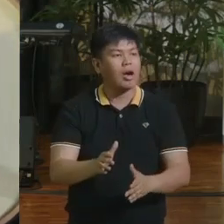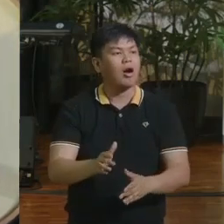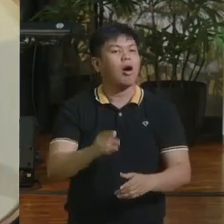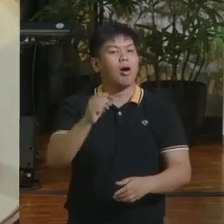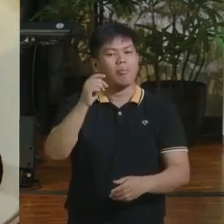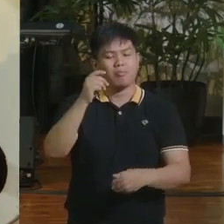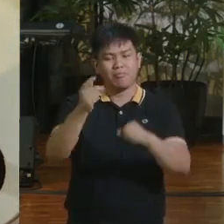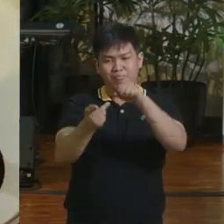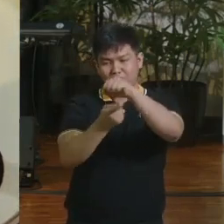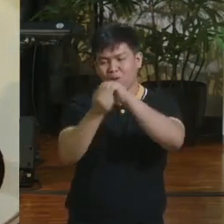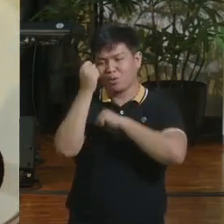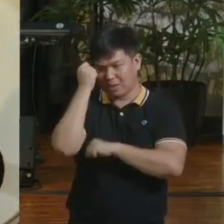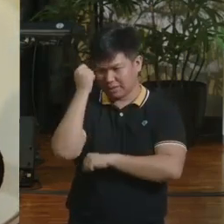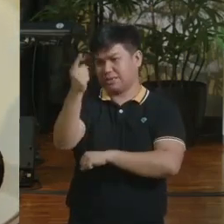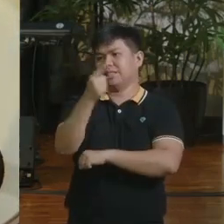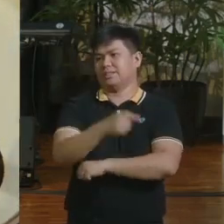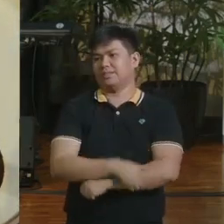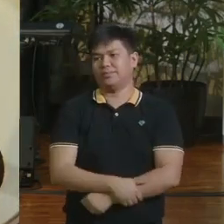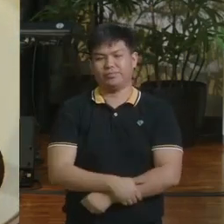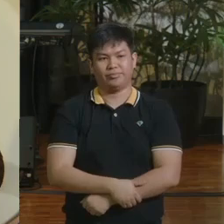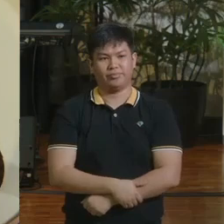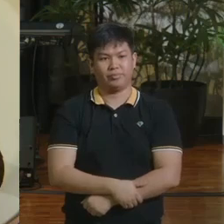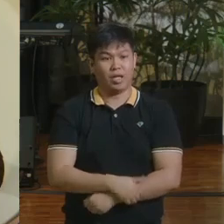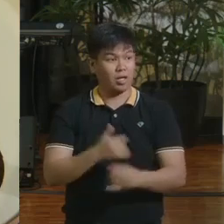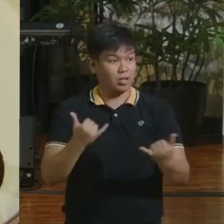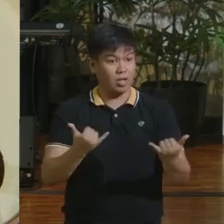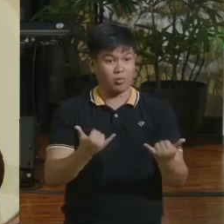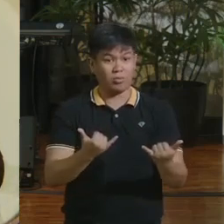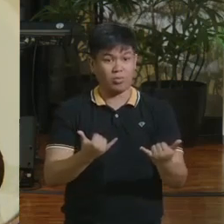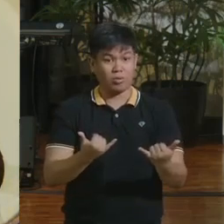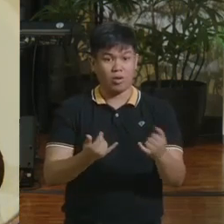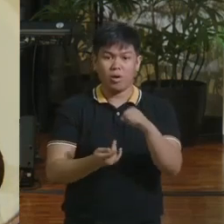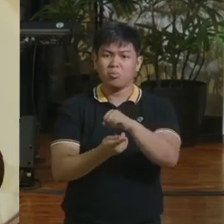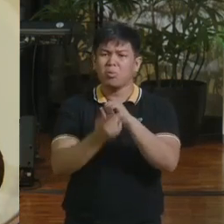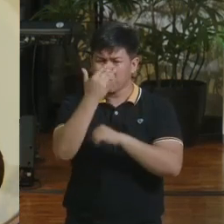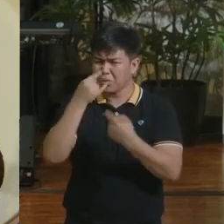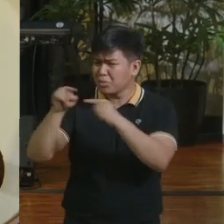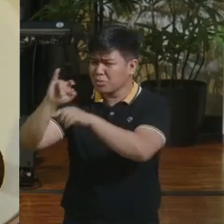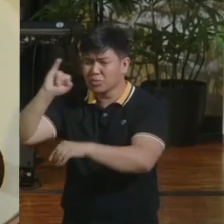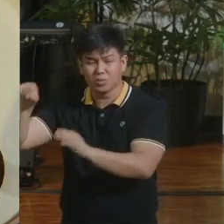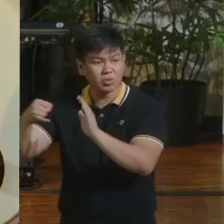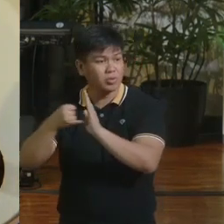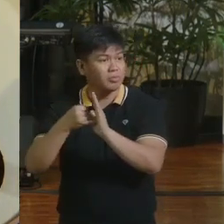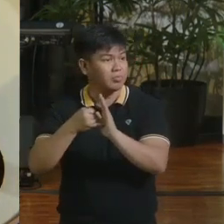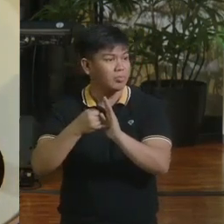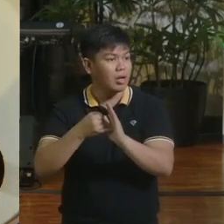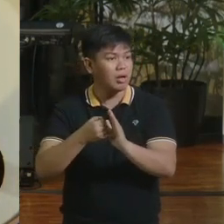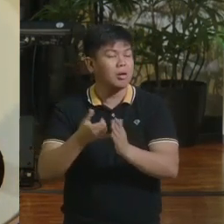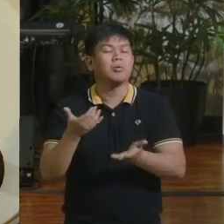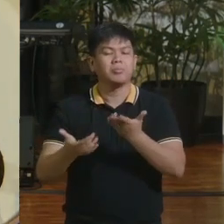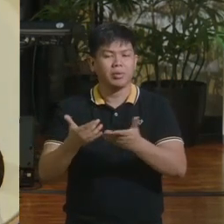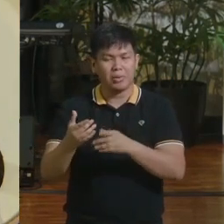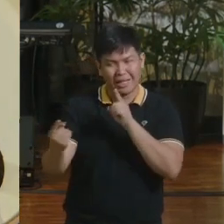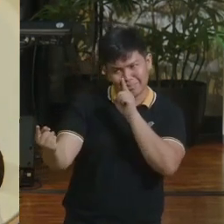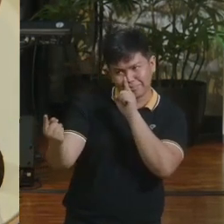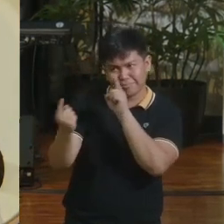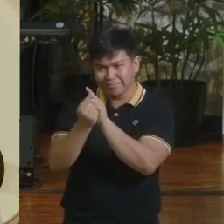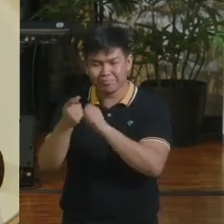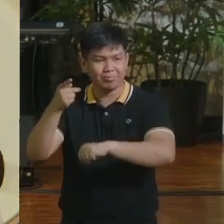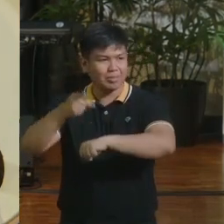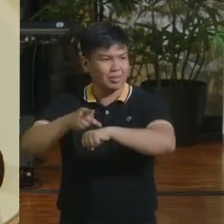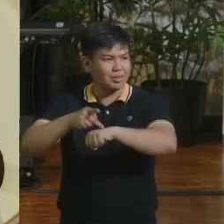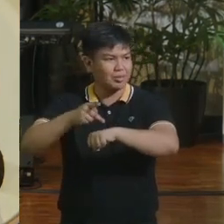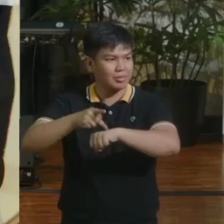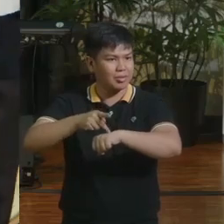siya nagpunta sa Jerusalem? Wala lang, gusto niya lang makilala si Peter. Si Peter ang leader ng church sa Jerusalem,